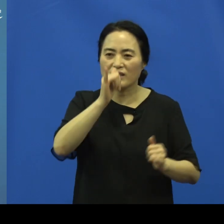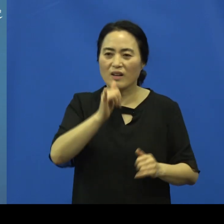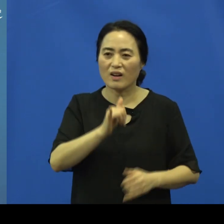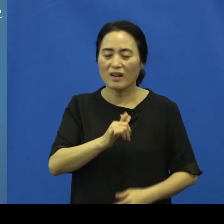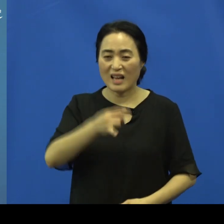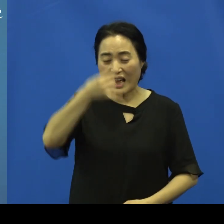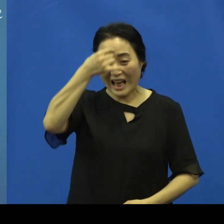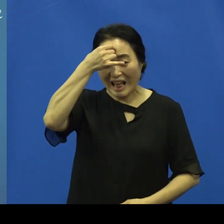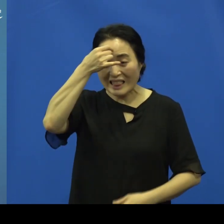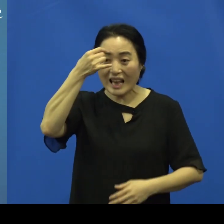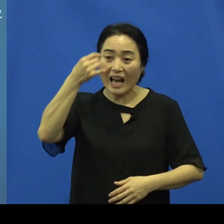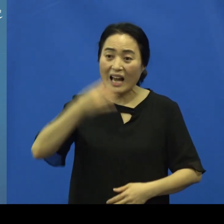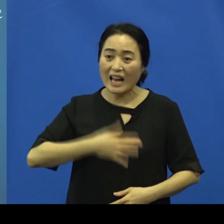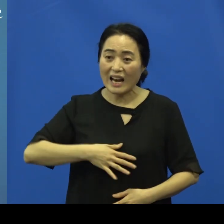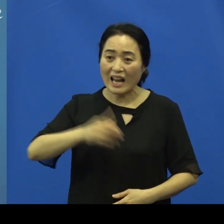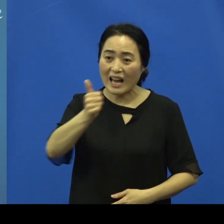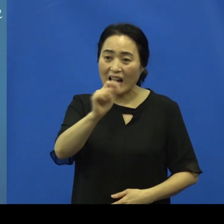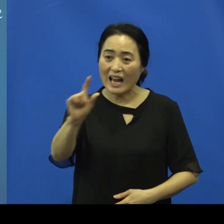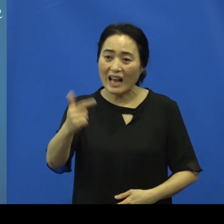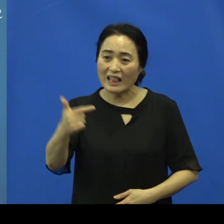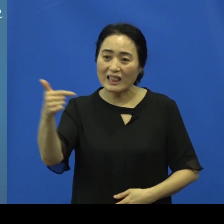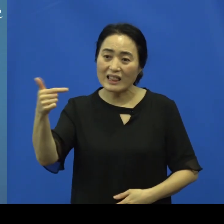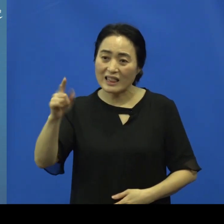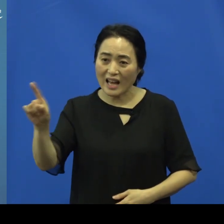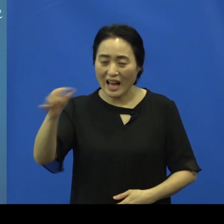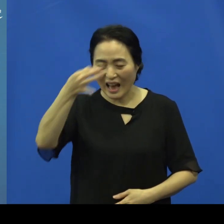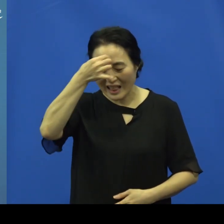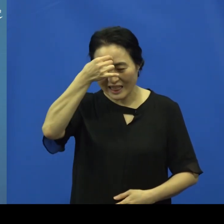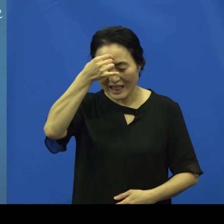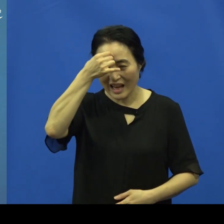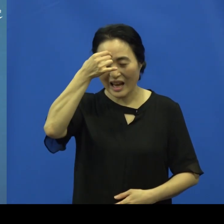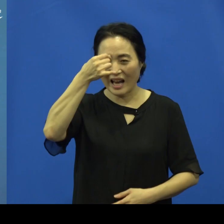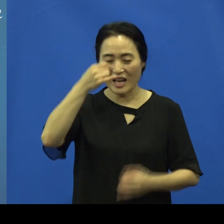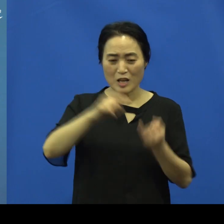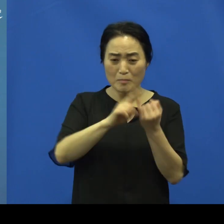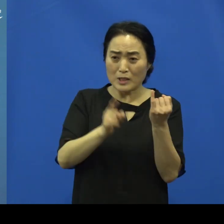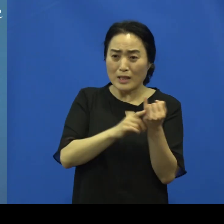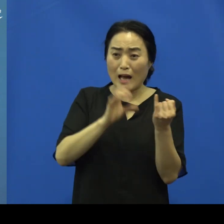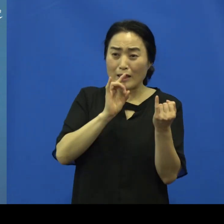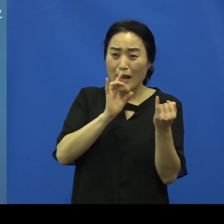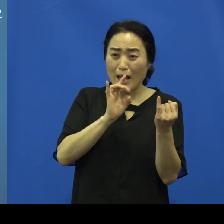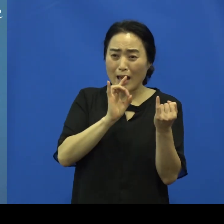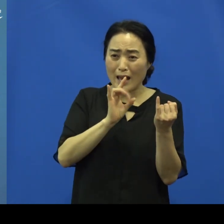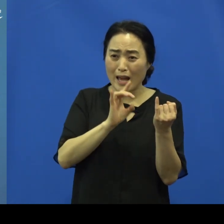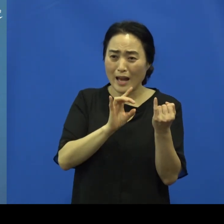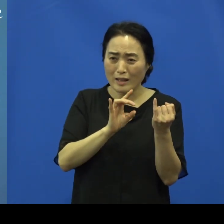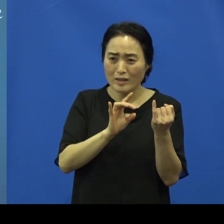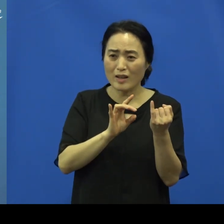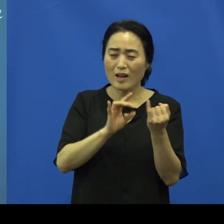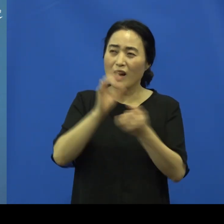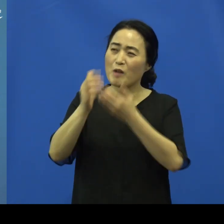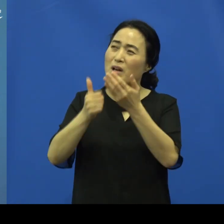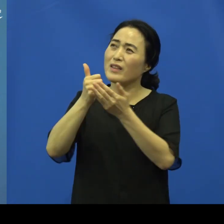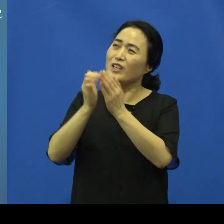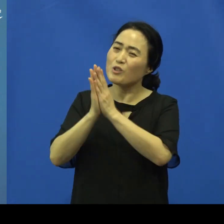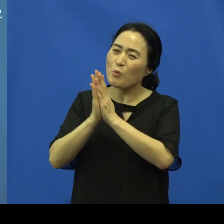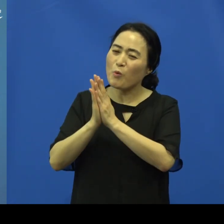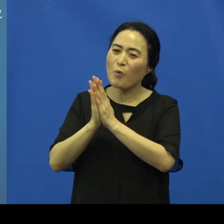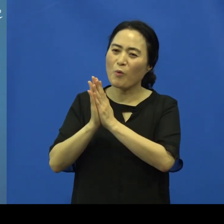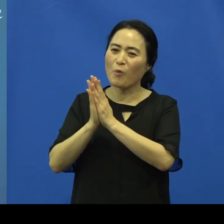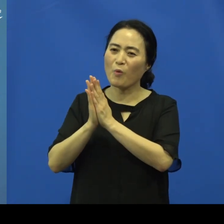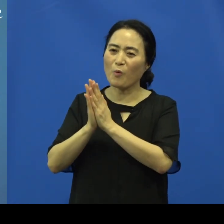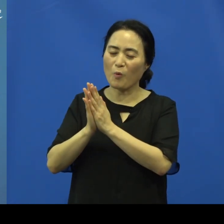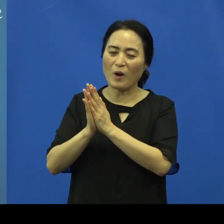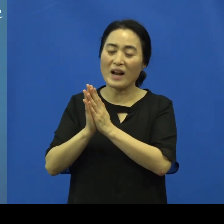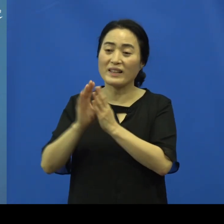끊겨버린 태의 생명의 역사가 일어납니다. 한나의 기도에는 뭐가 있느냐면 애통함이 있습니다. 이미 영적으로